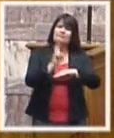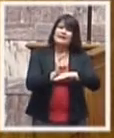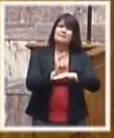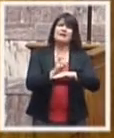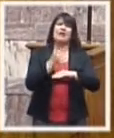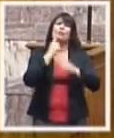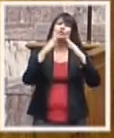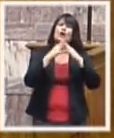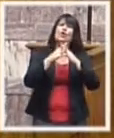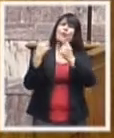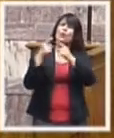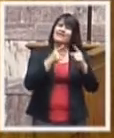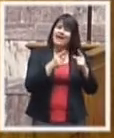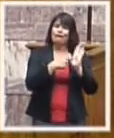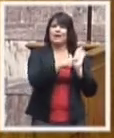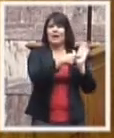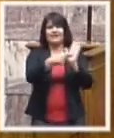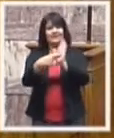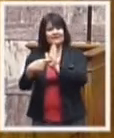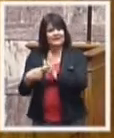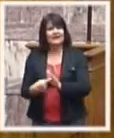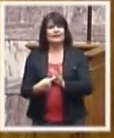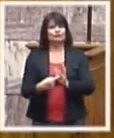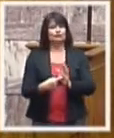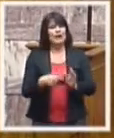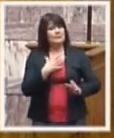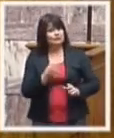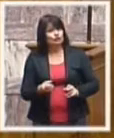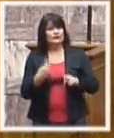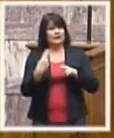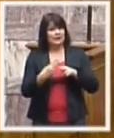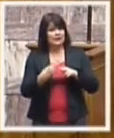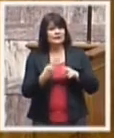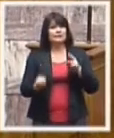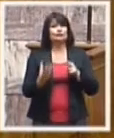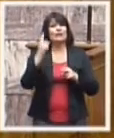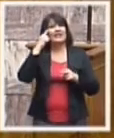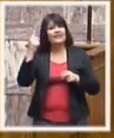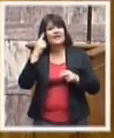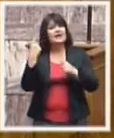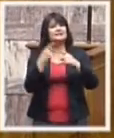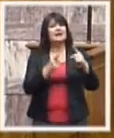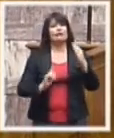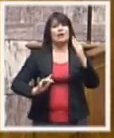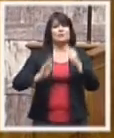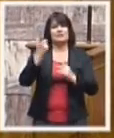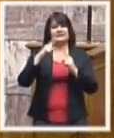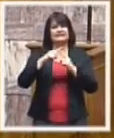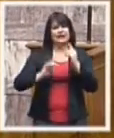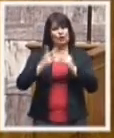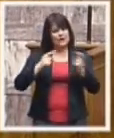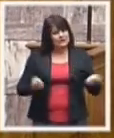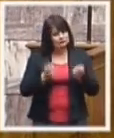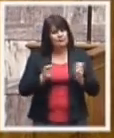παράλληλα με την ελληνική φιλοξενία, την υπευθυνότητα, την ετοιμότητα, την αξιοπιστία, τις καινοτομίες και την ανάπτυξη νέων τεχνολογιών,